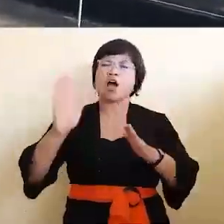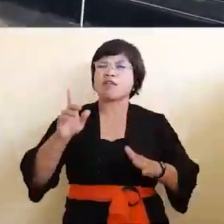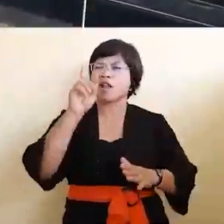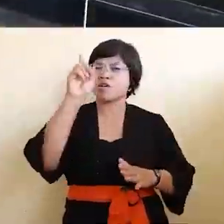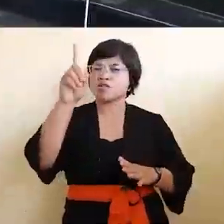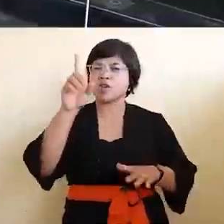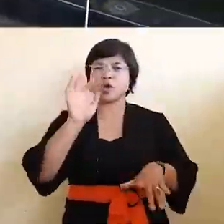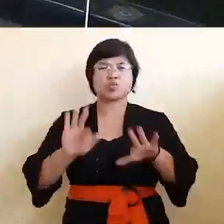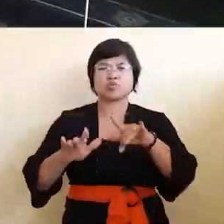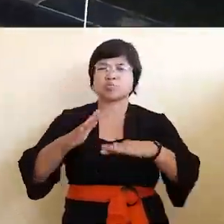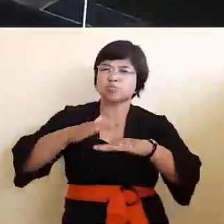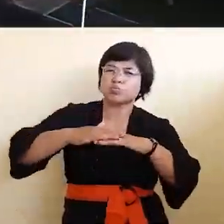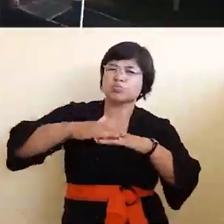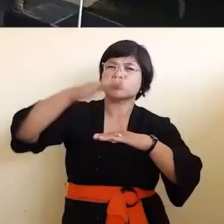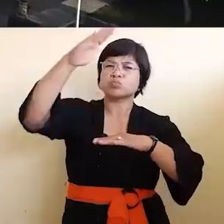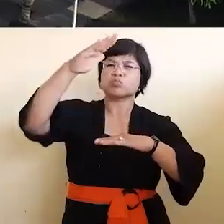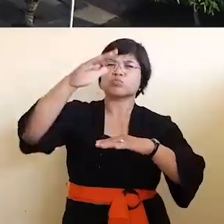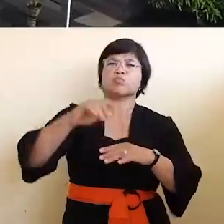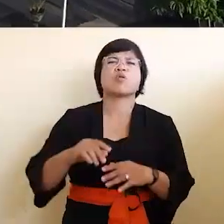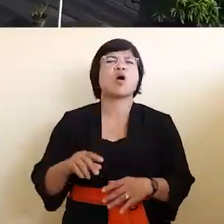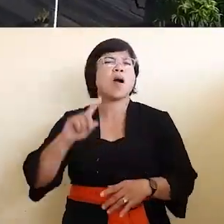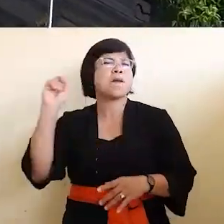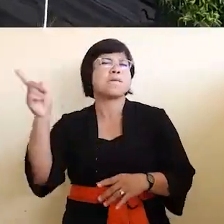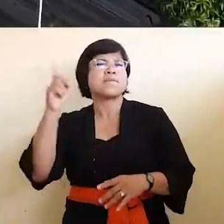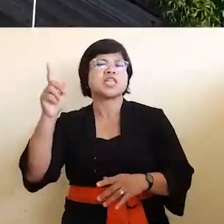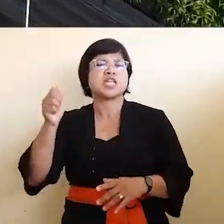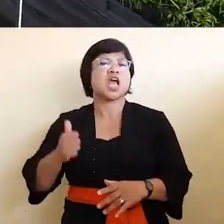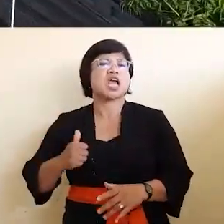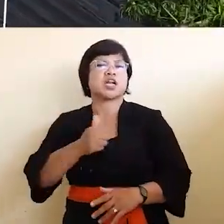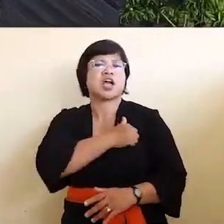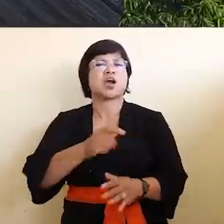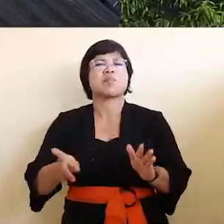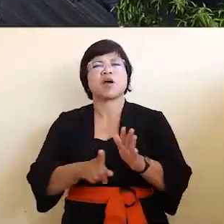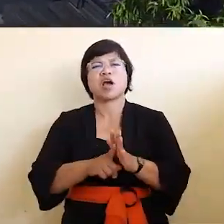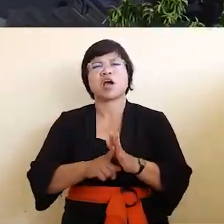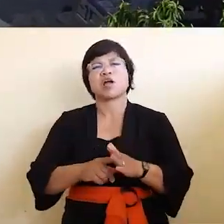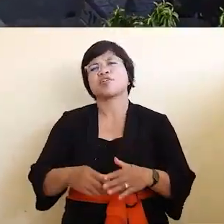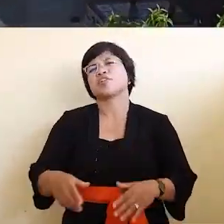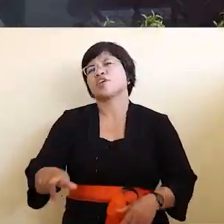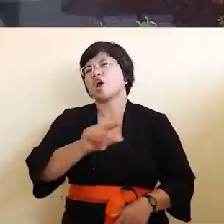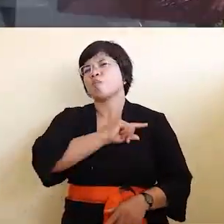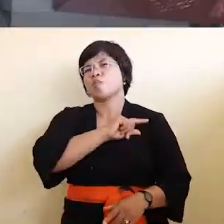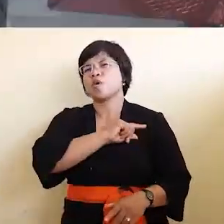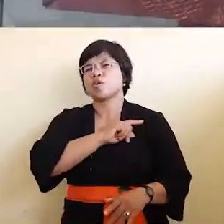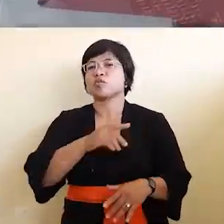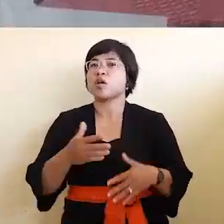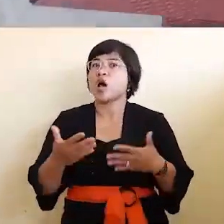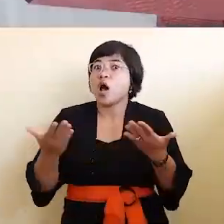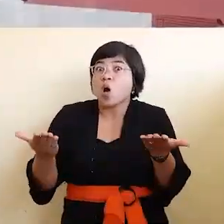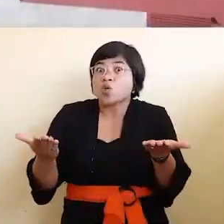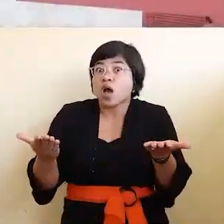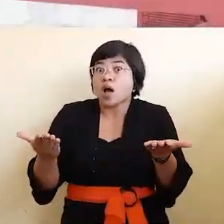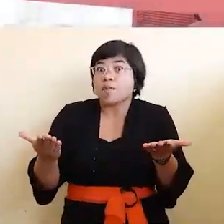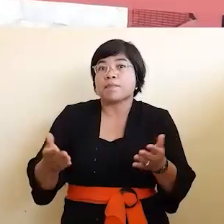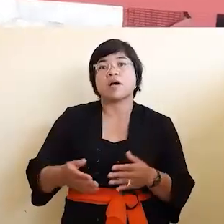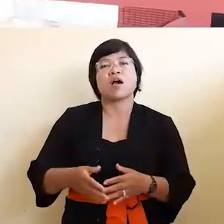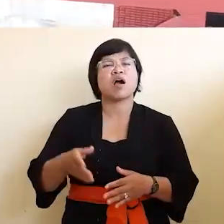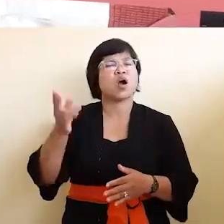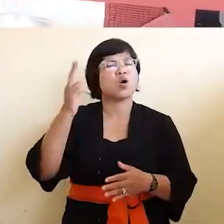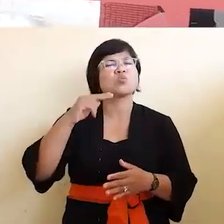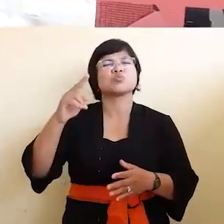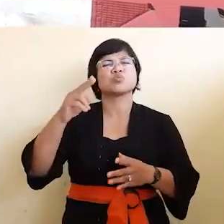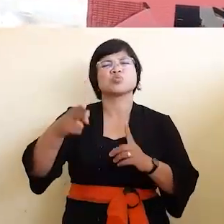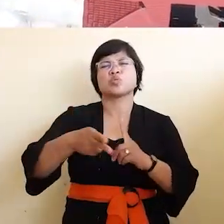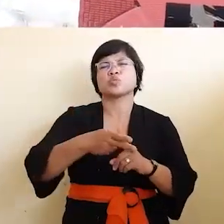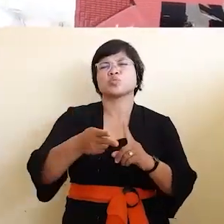satu instansi vertikal Kementerian Agama yang berkedudukan di Kabupaten Kota, berperan untuk menyelenggarakan